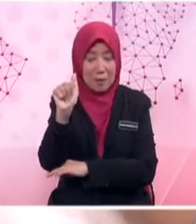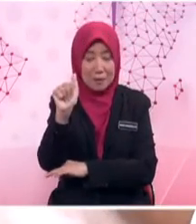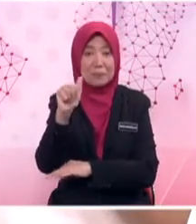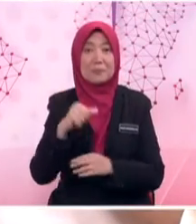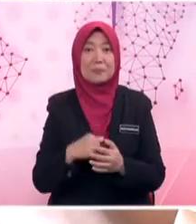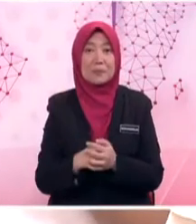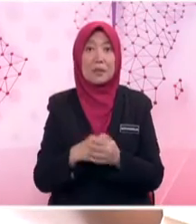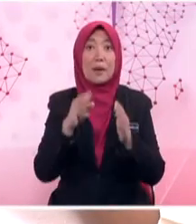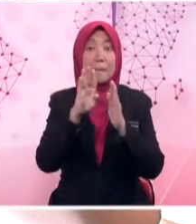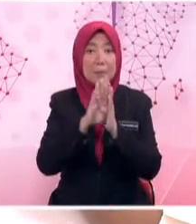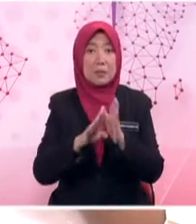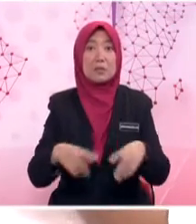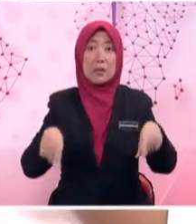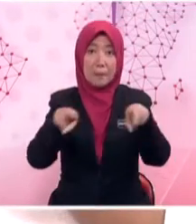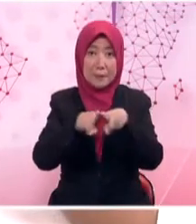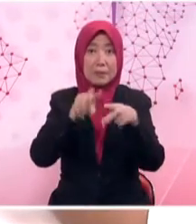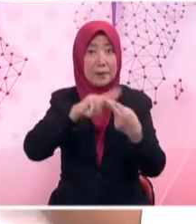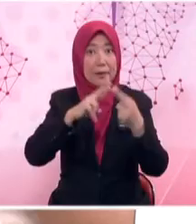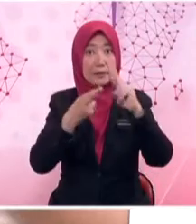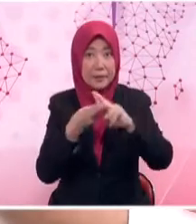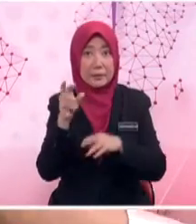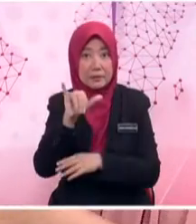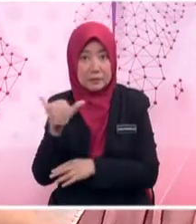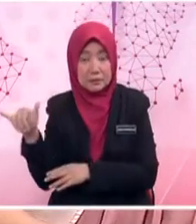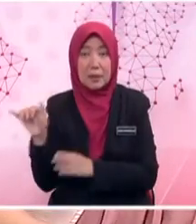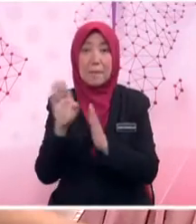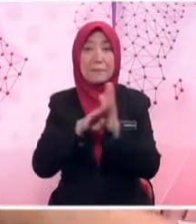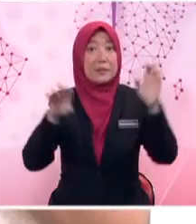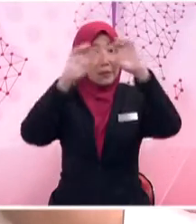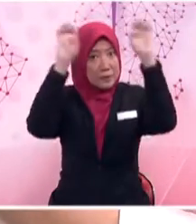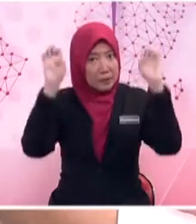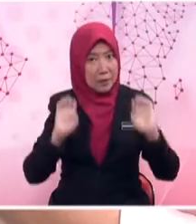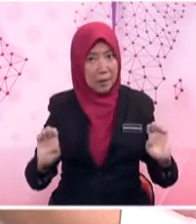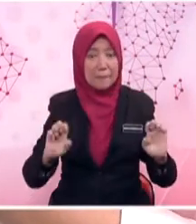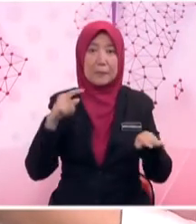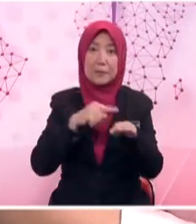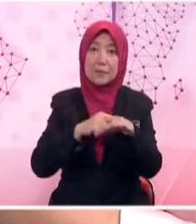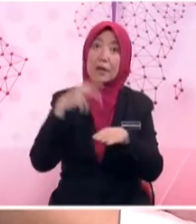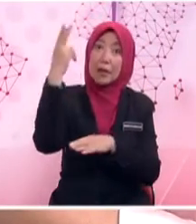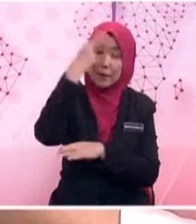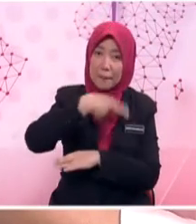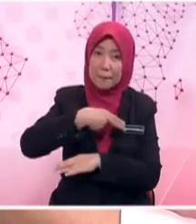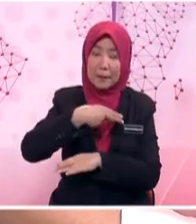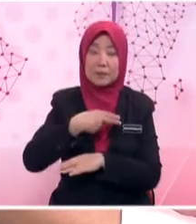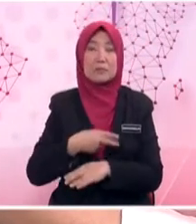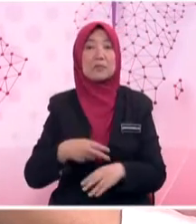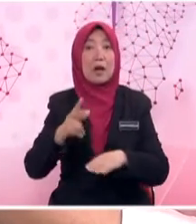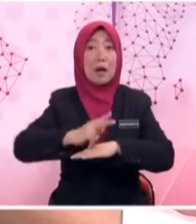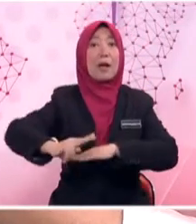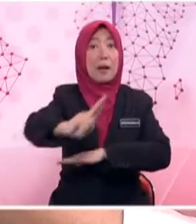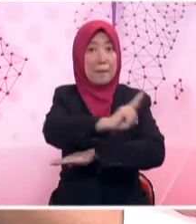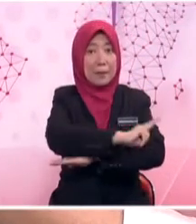Nora bersama rakannya bersenam di hadapan halaman rumah.